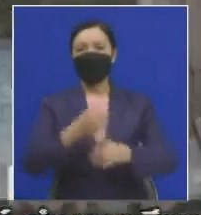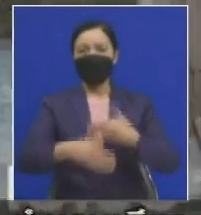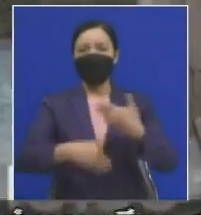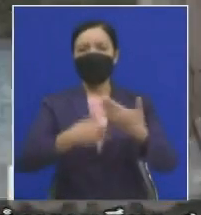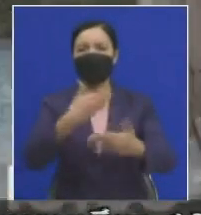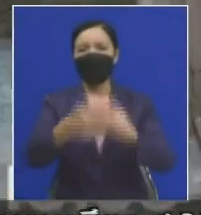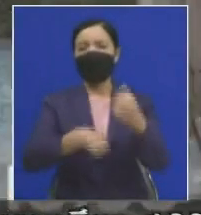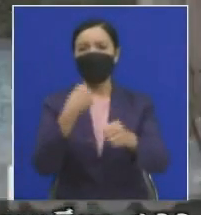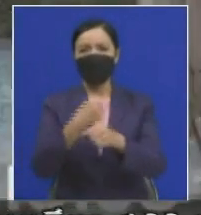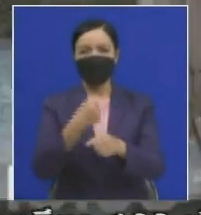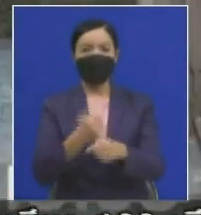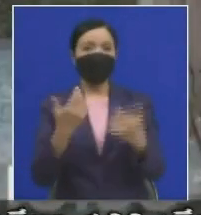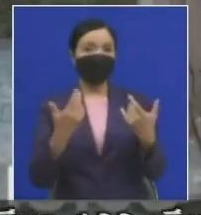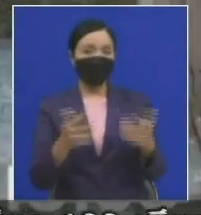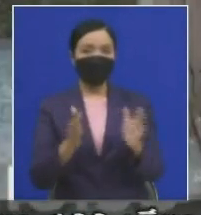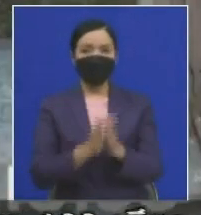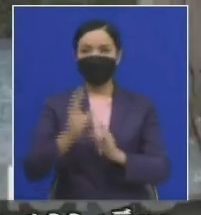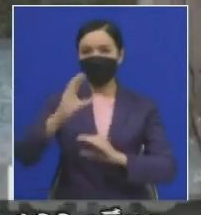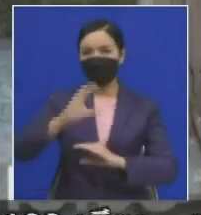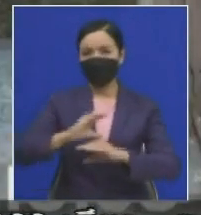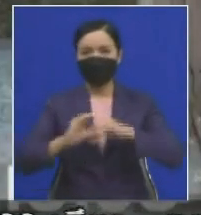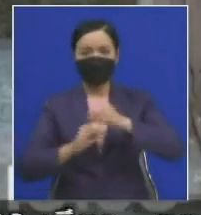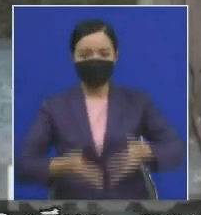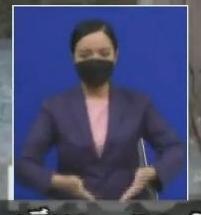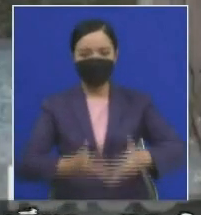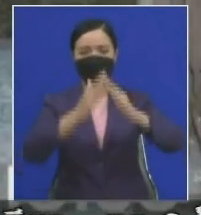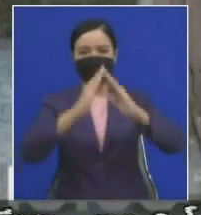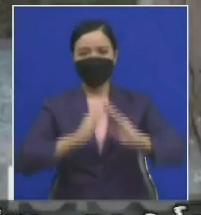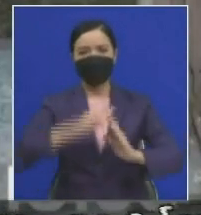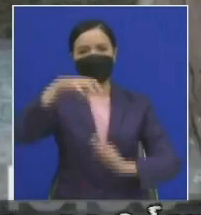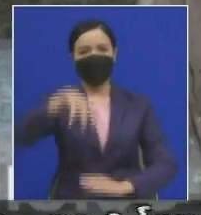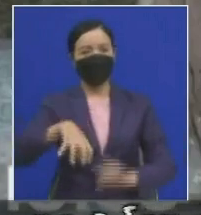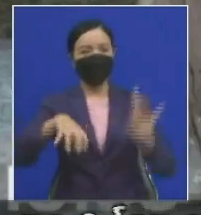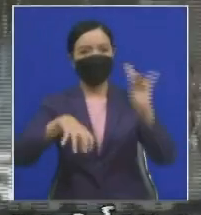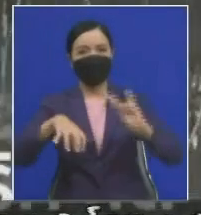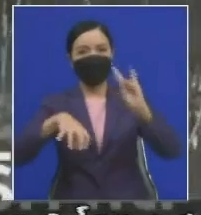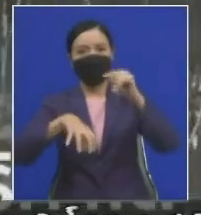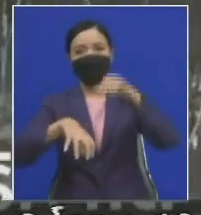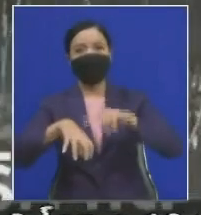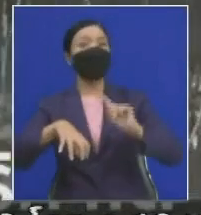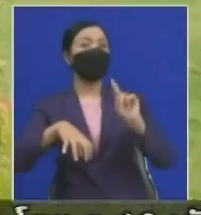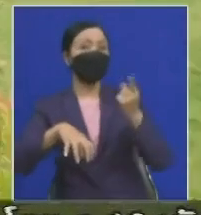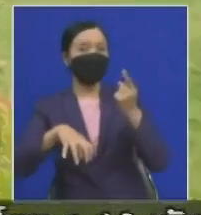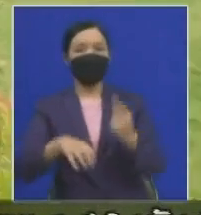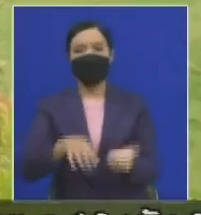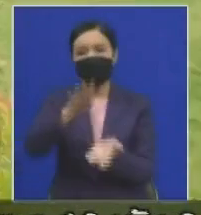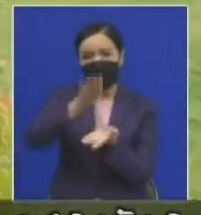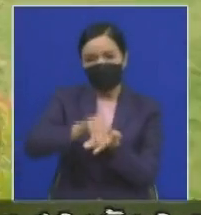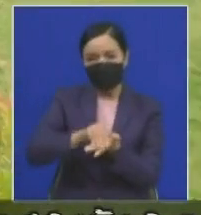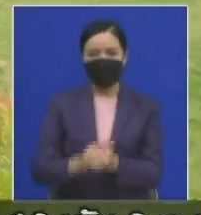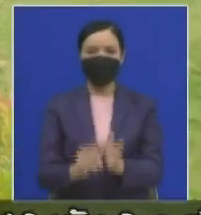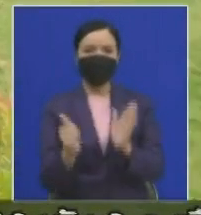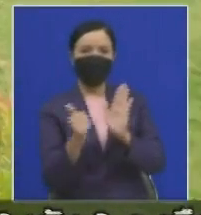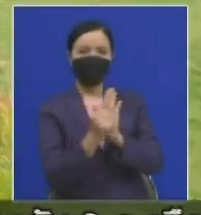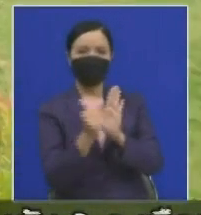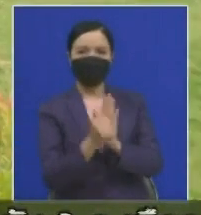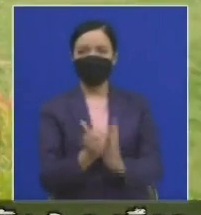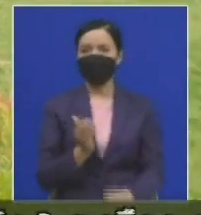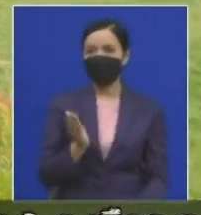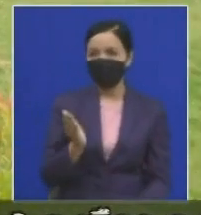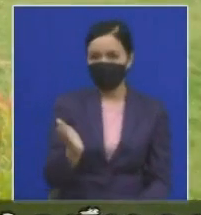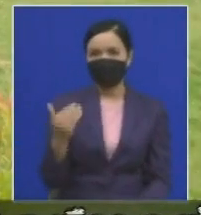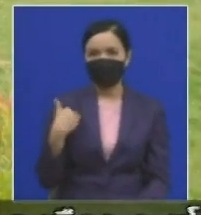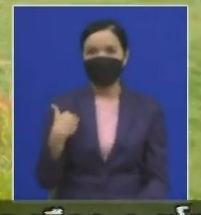ำเดินการแล้วนะครับโครงการสวนสัวแ่งให่มีการเผยแ้ข้มูลอยู่ในเพจโครงการสวนสัตวแ่งให่